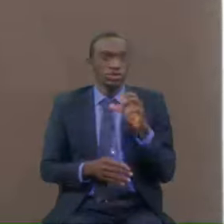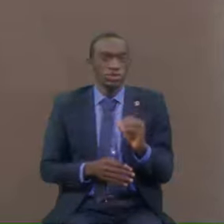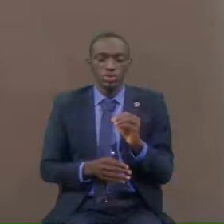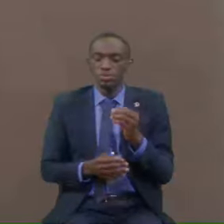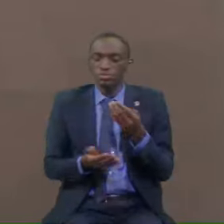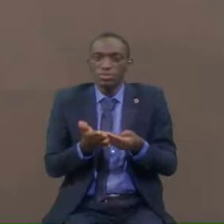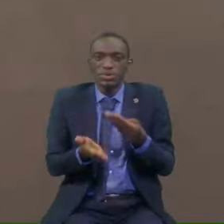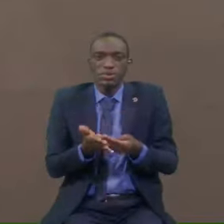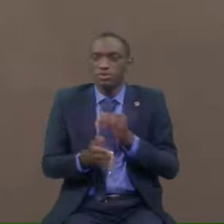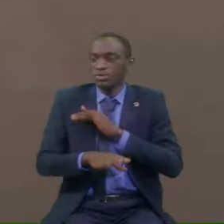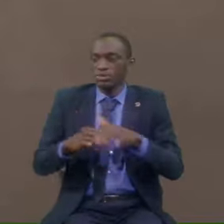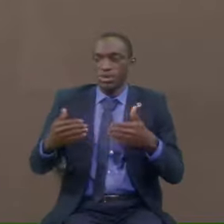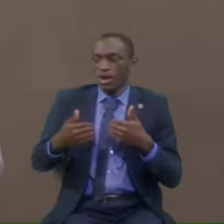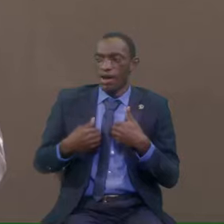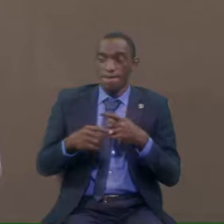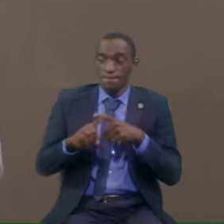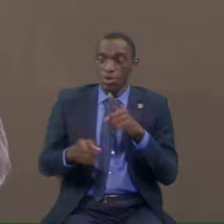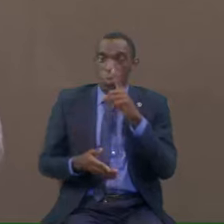argent. Mais ce que j'ai,